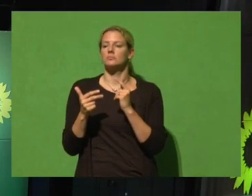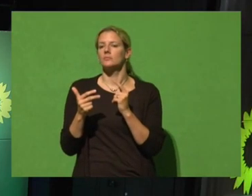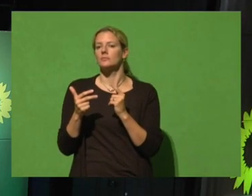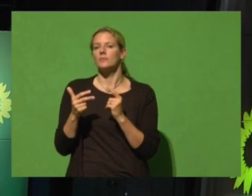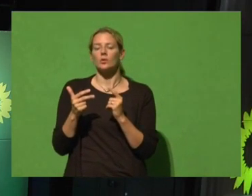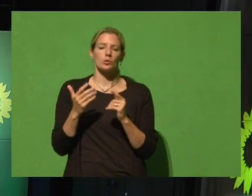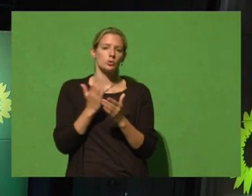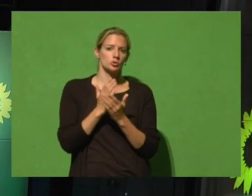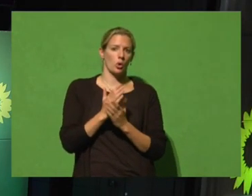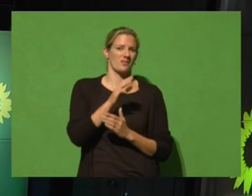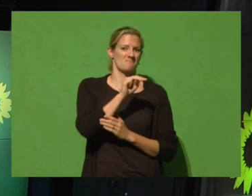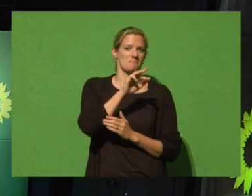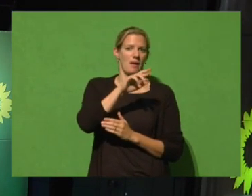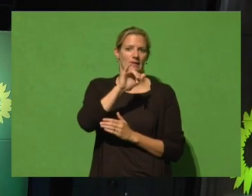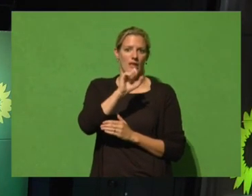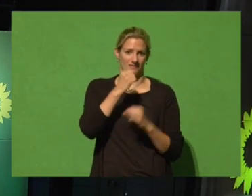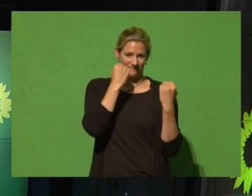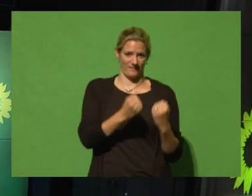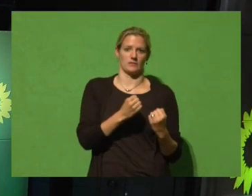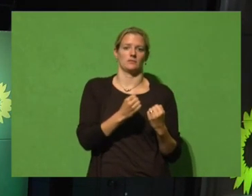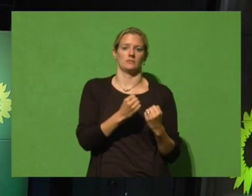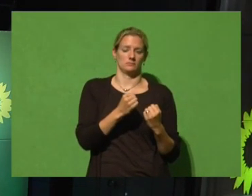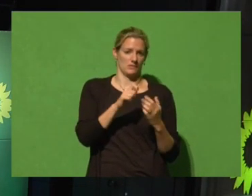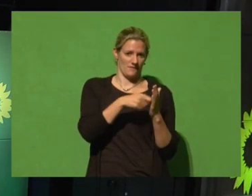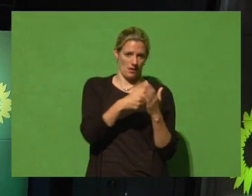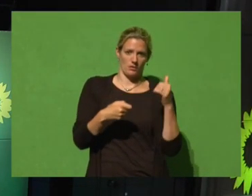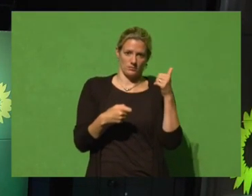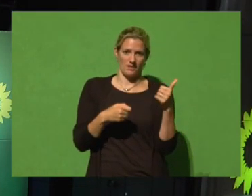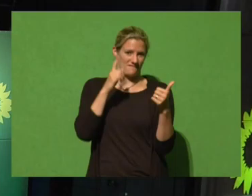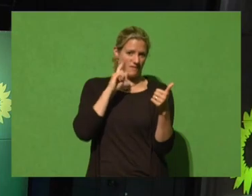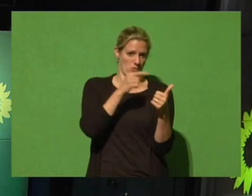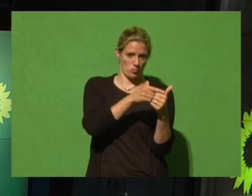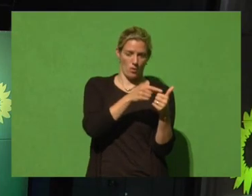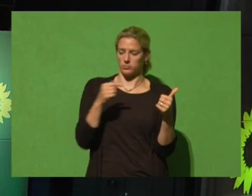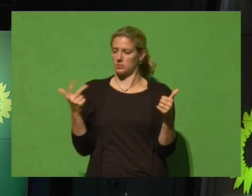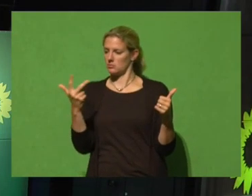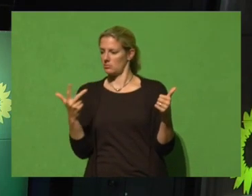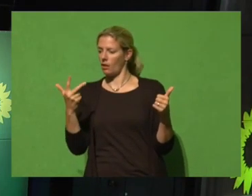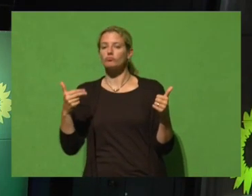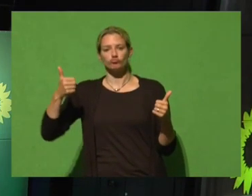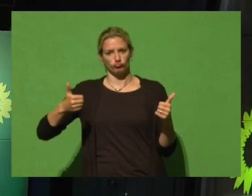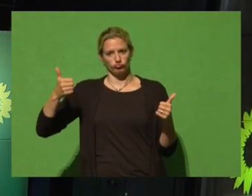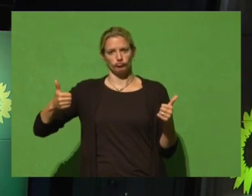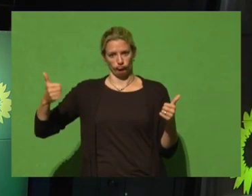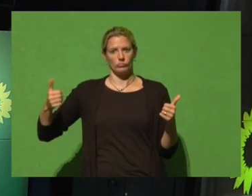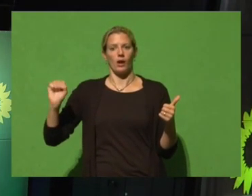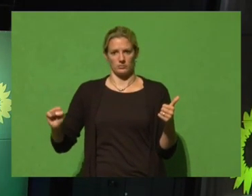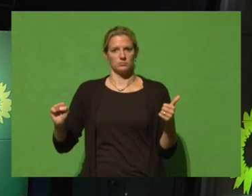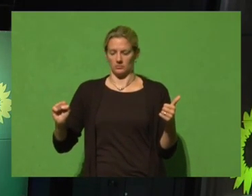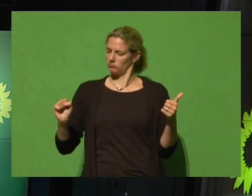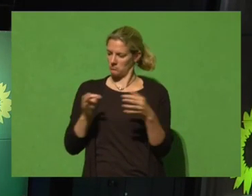bereits eine weibliche Ersatzdelegierte. Das heißt, die können alle kandidieren. Das wäre quotierungstechnisch noch in